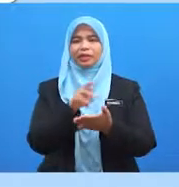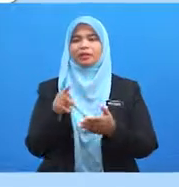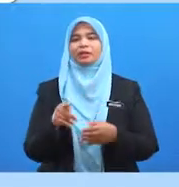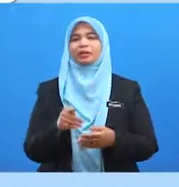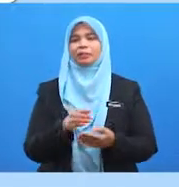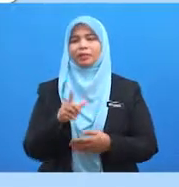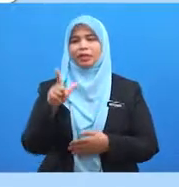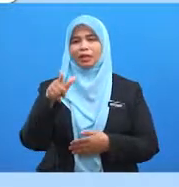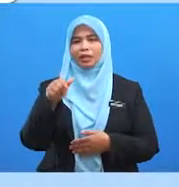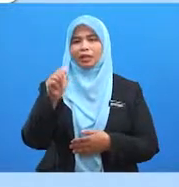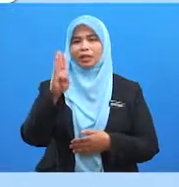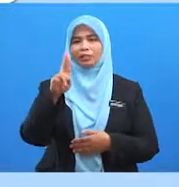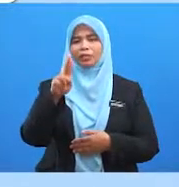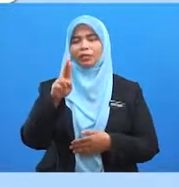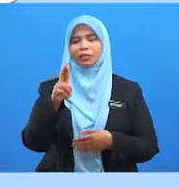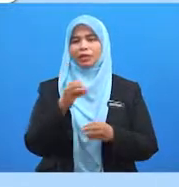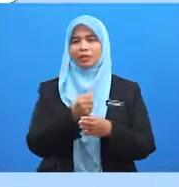pelabur atau bank.